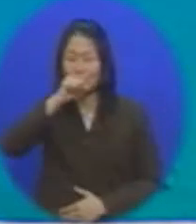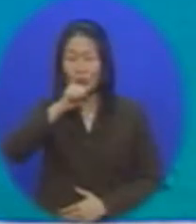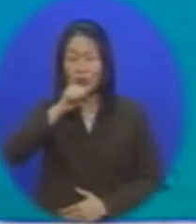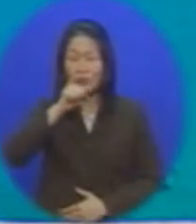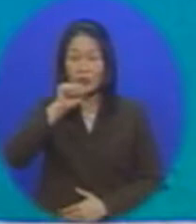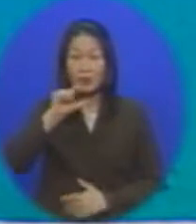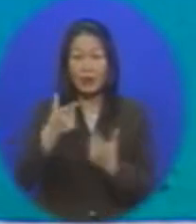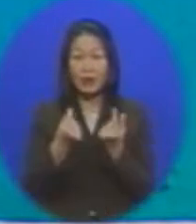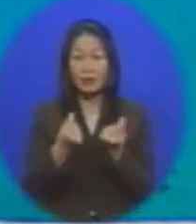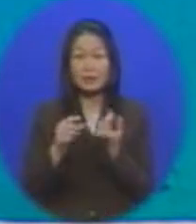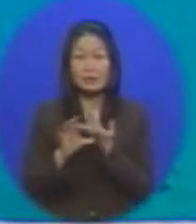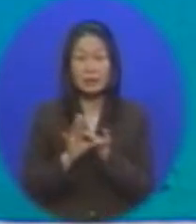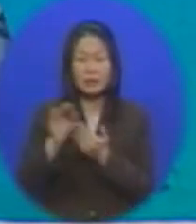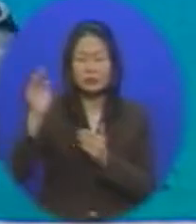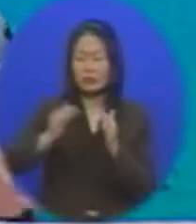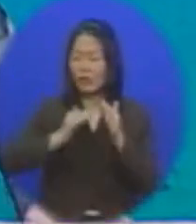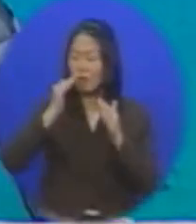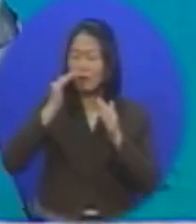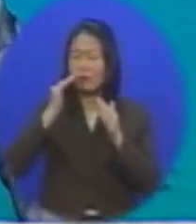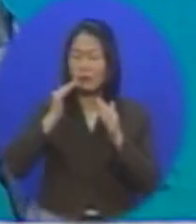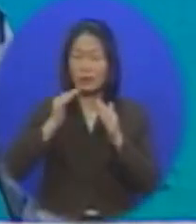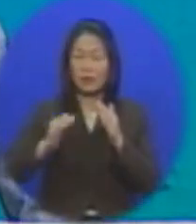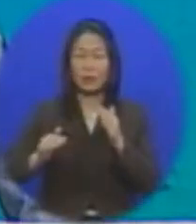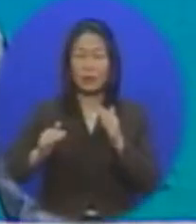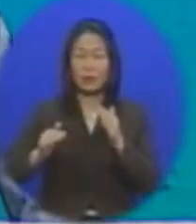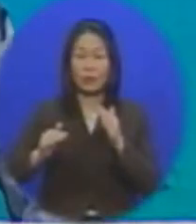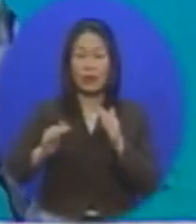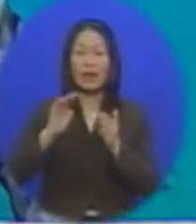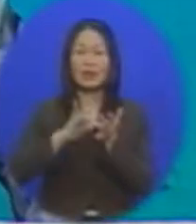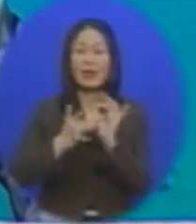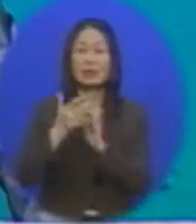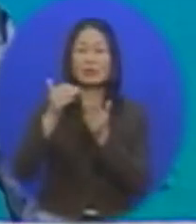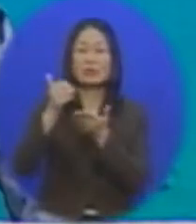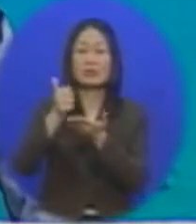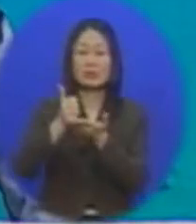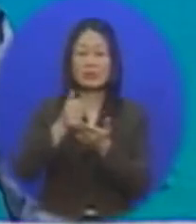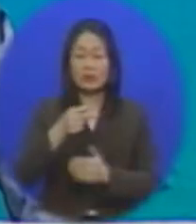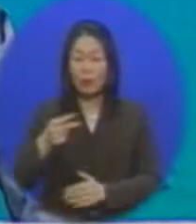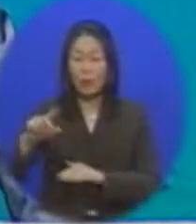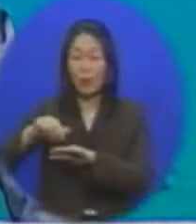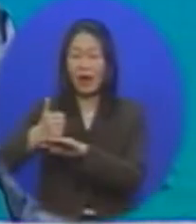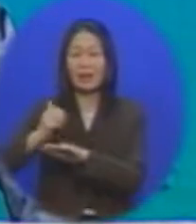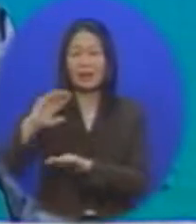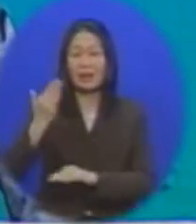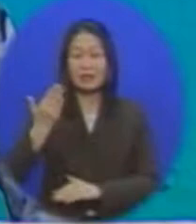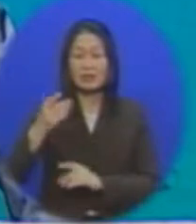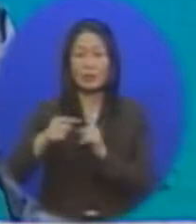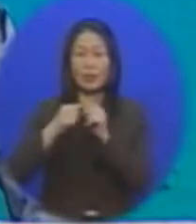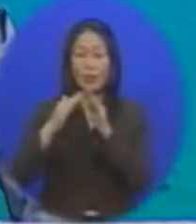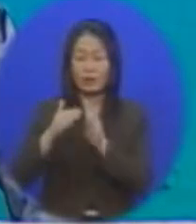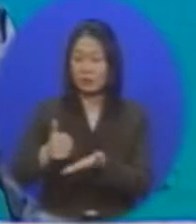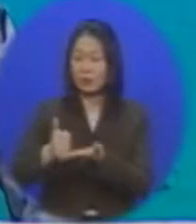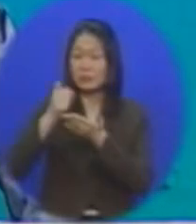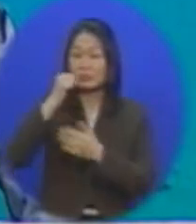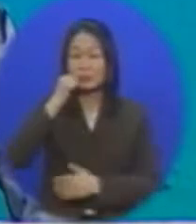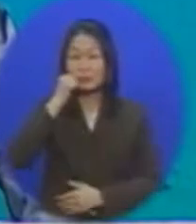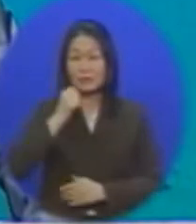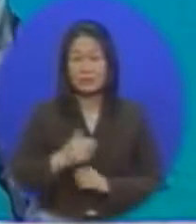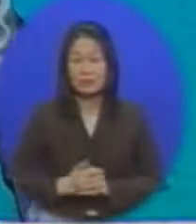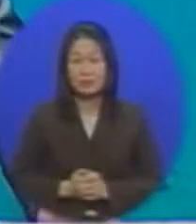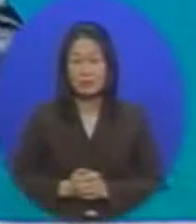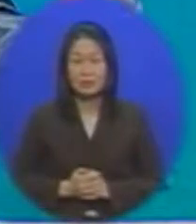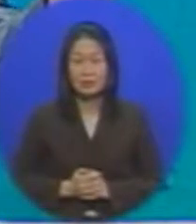이러면 은 절대로 예수님이 왕이신 교회를 섬긴 수가 없어요